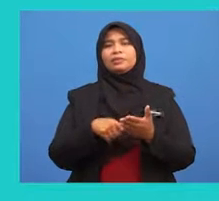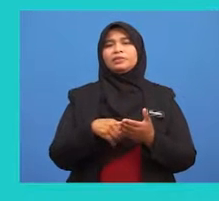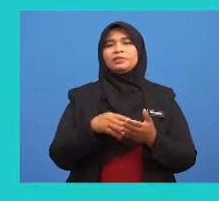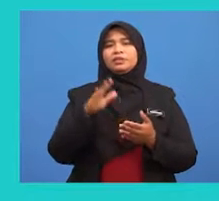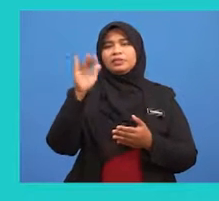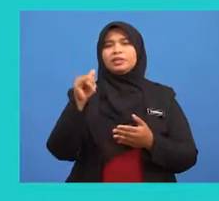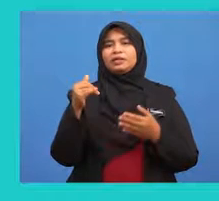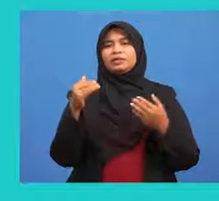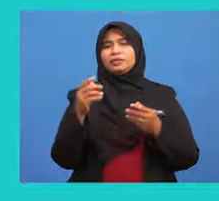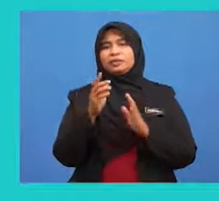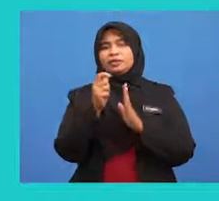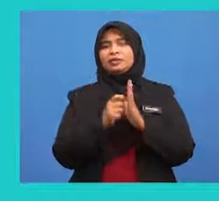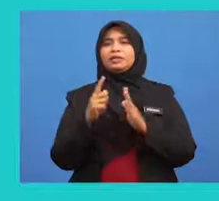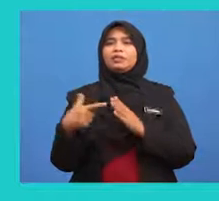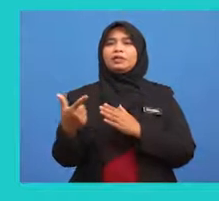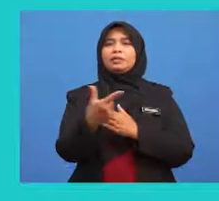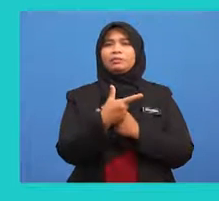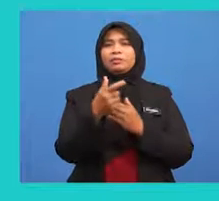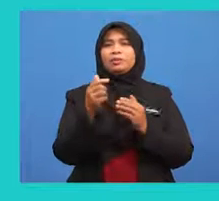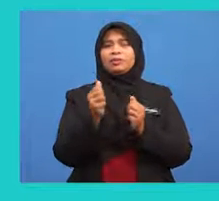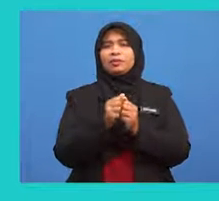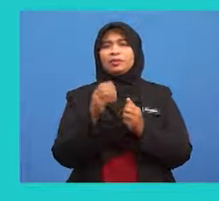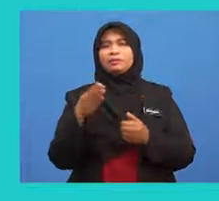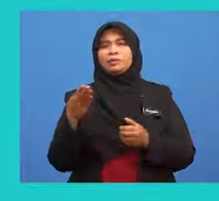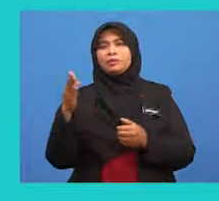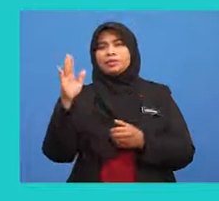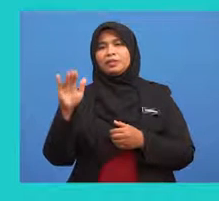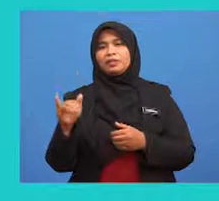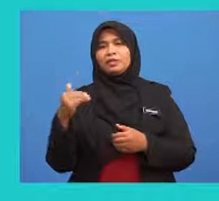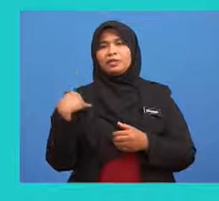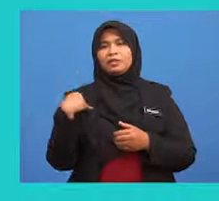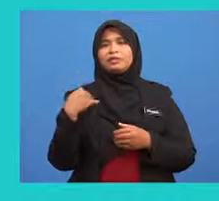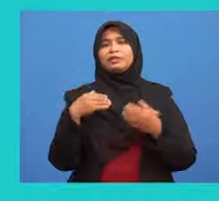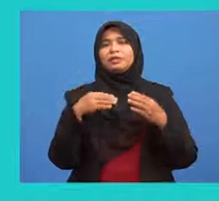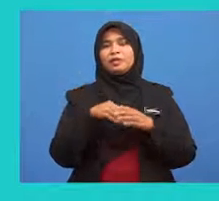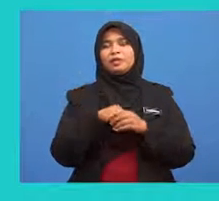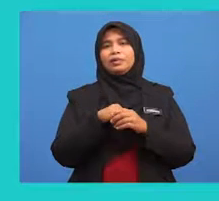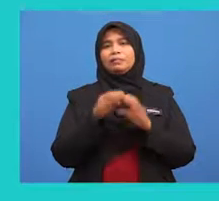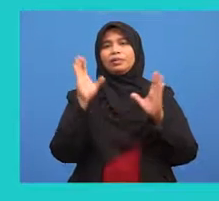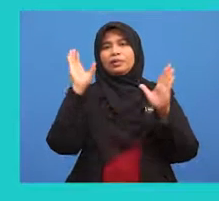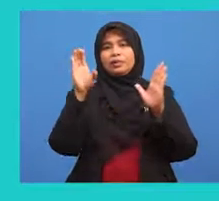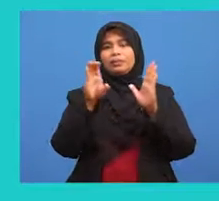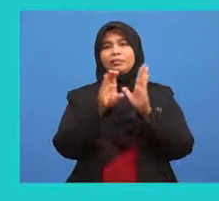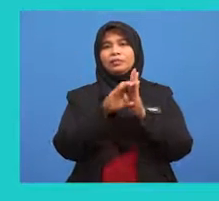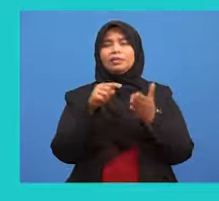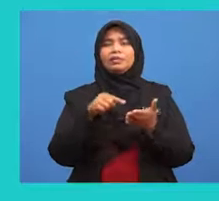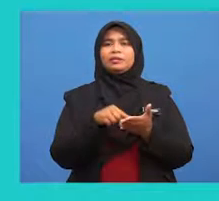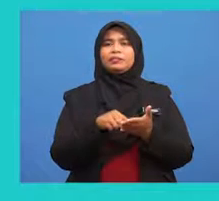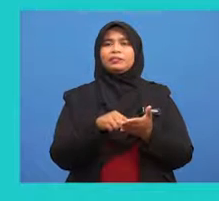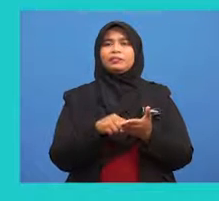dengan bahan-bahan yang ada dalam gambar tersebut. Gambar pertama,